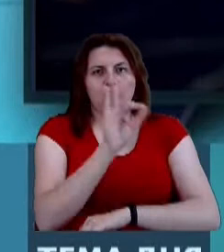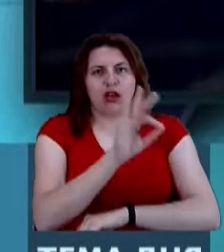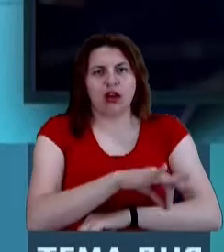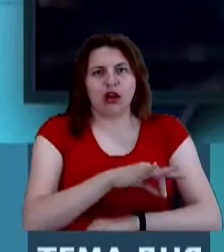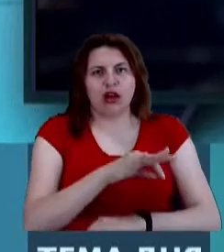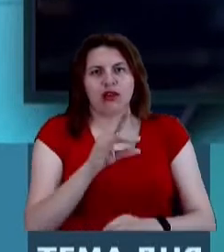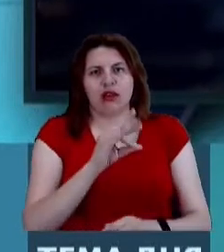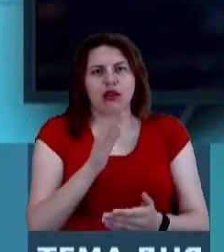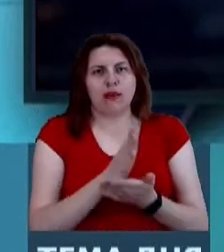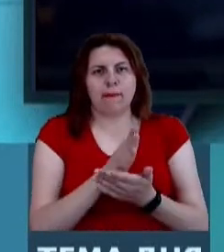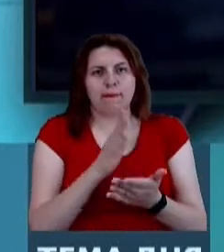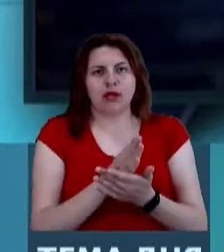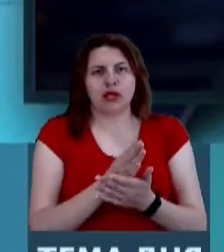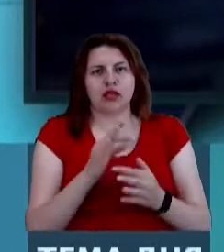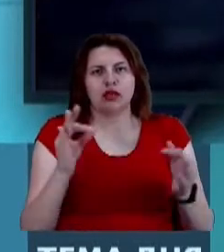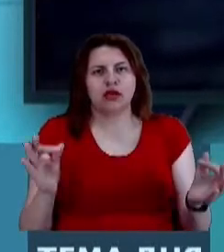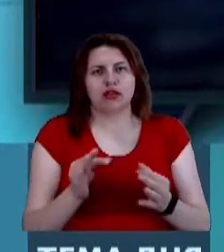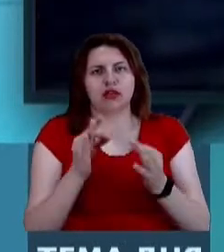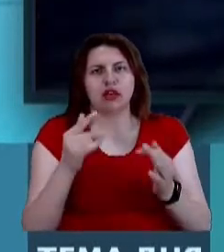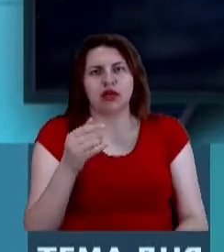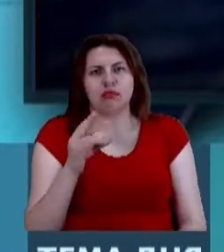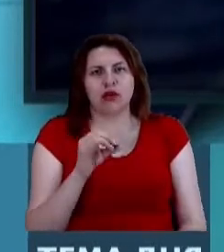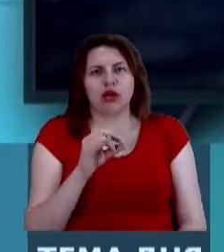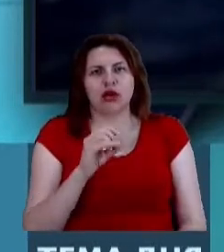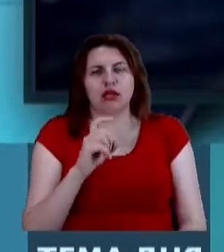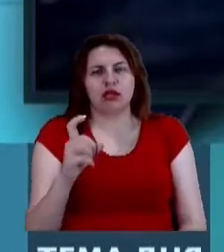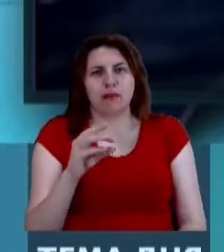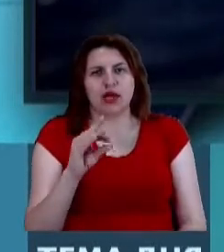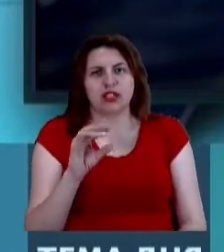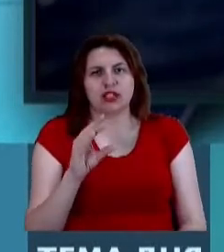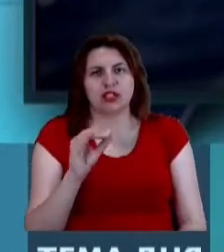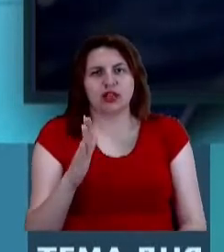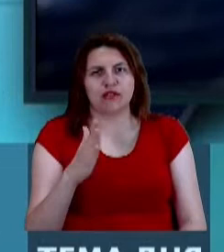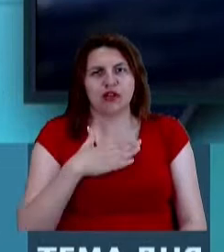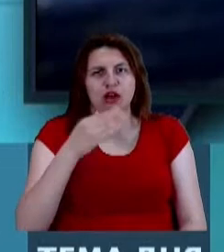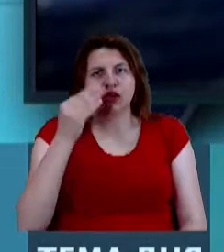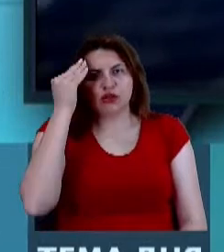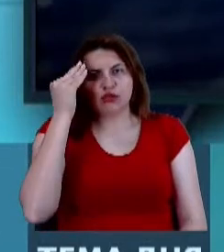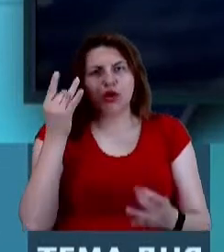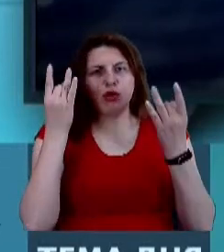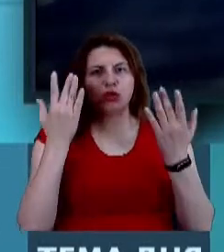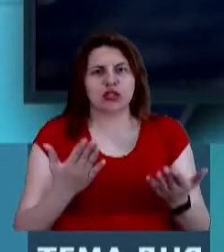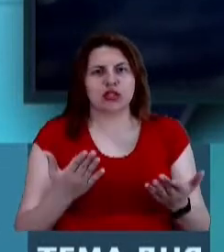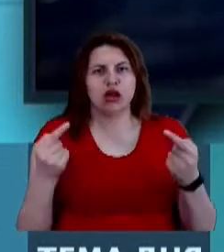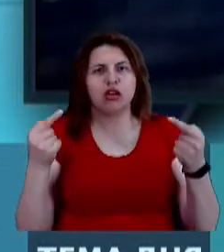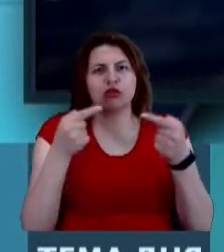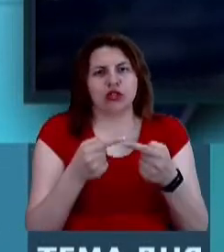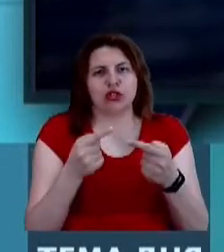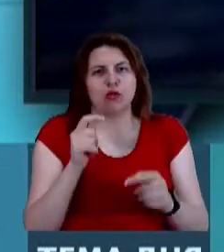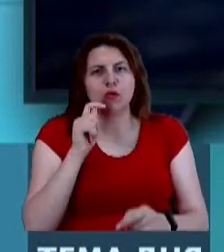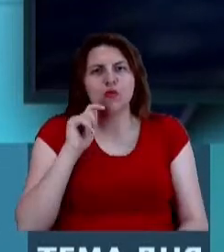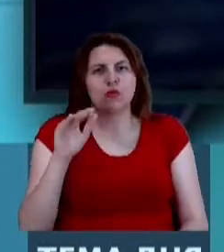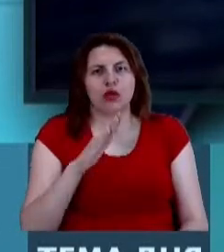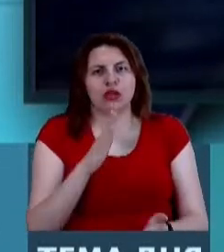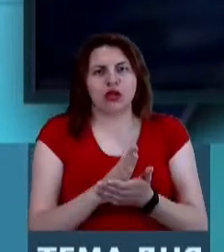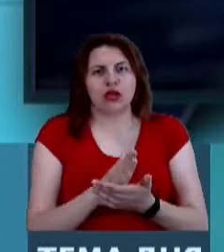ніяких гібридних меседжів. Наша думка, вона проста, вона чітка, що Україна є жертвою